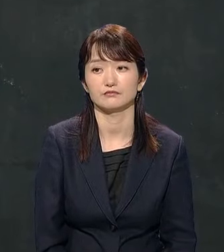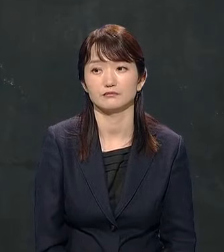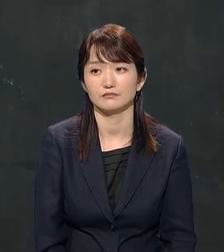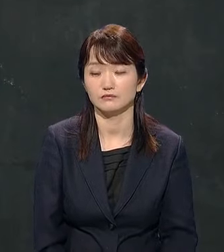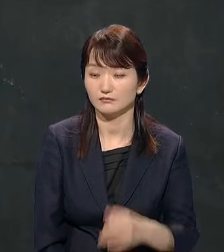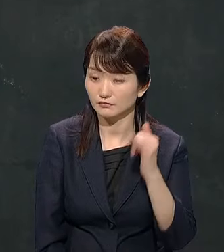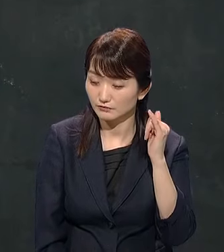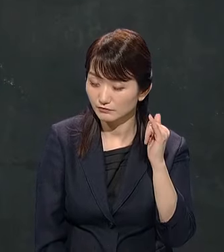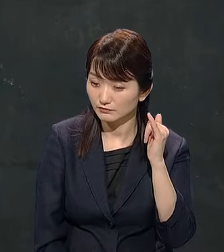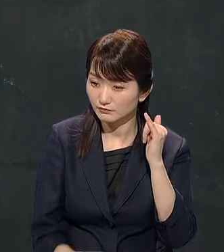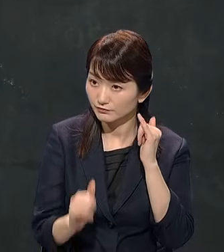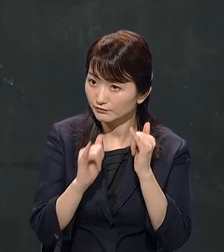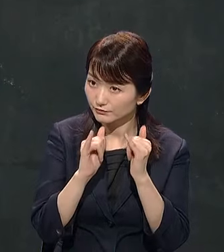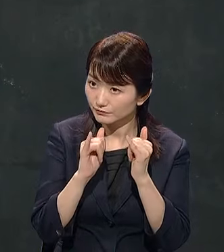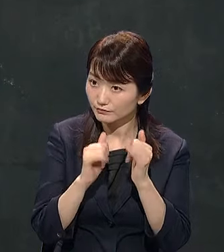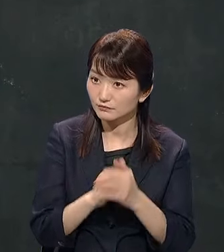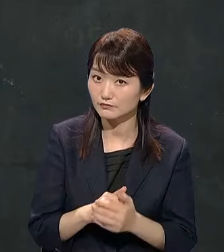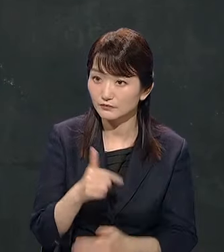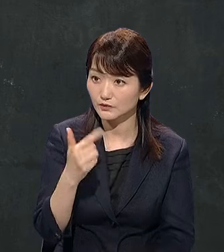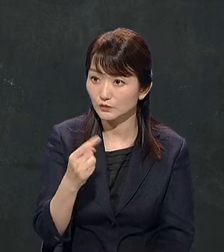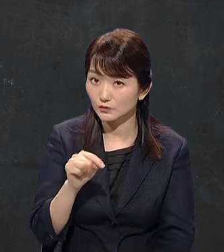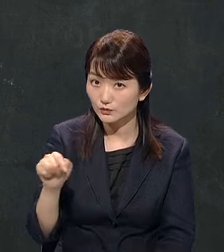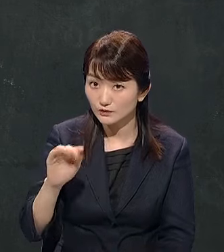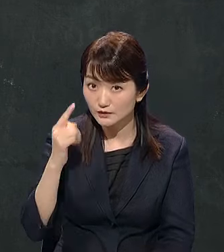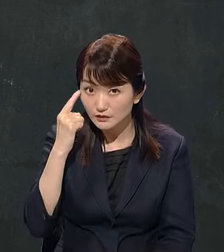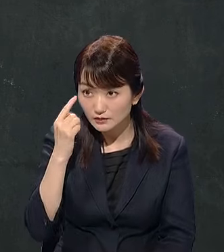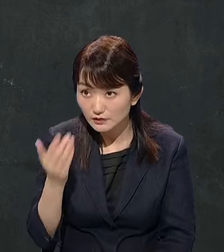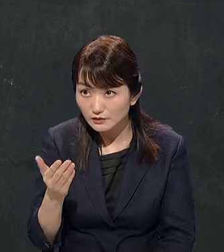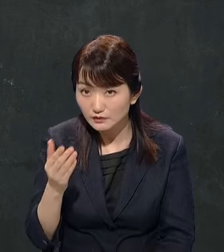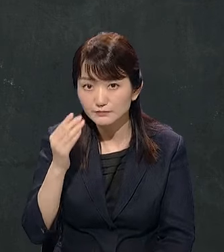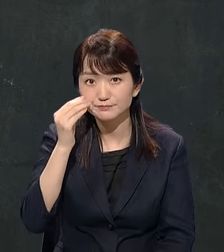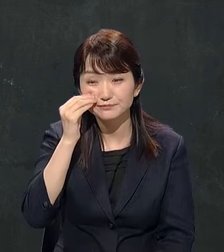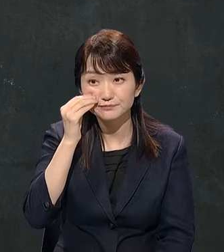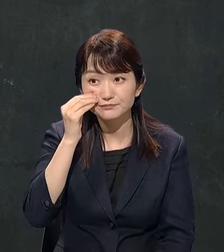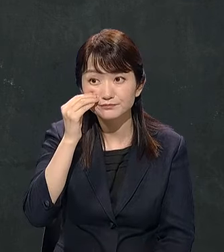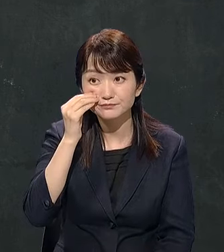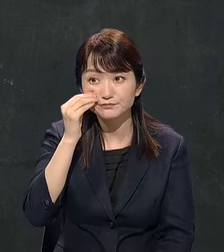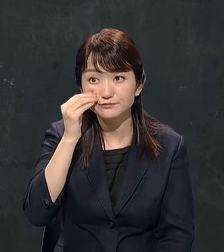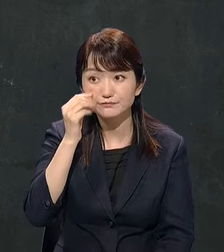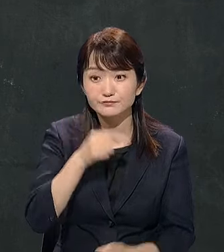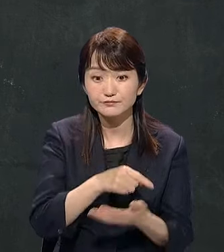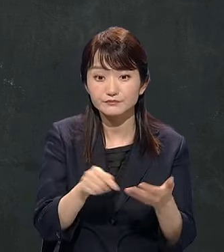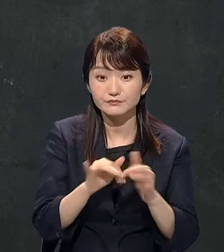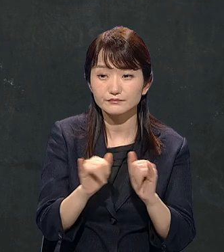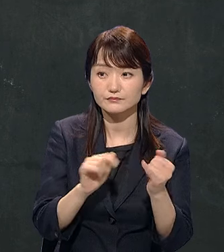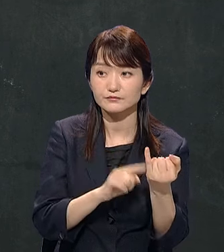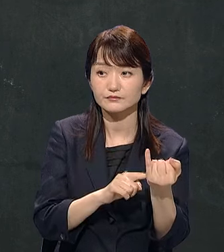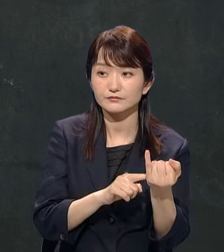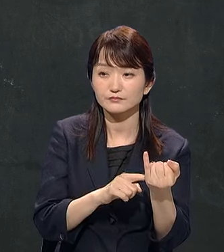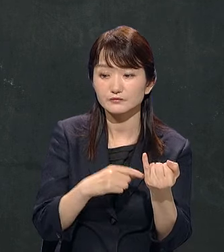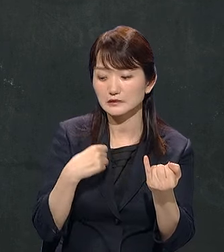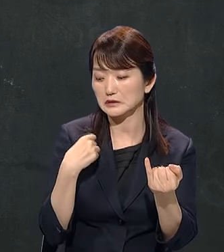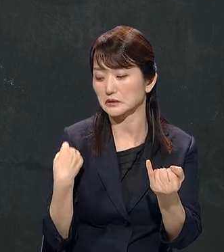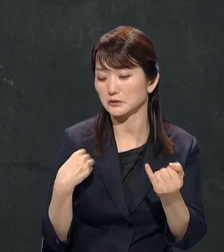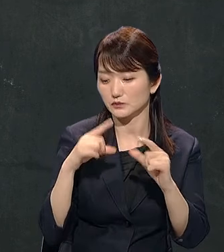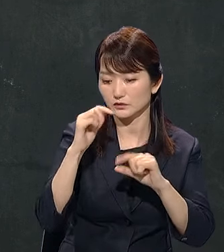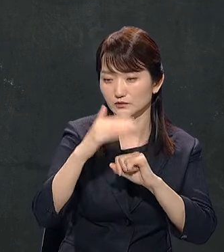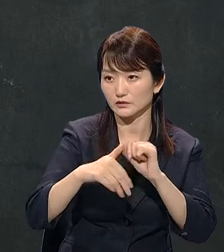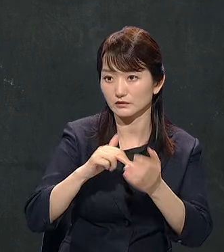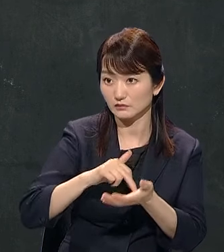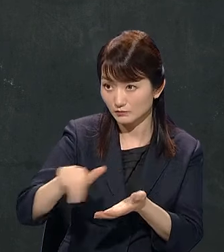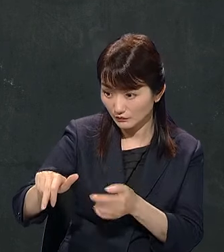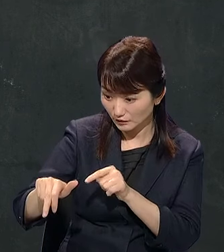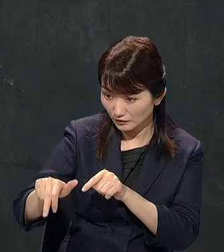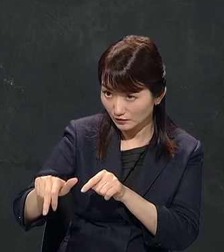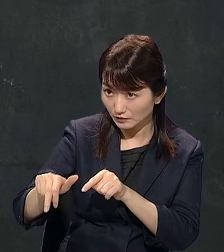여보세요? 네. 아, 혹시 노 되시나요? 네. 그 피해자한테 노출 사진을 받으셨다고